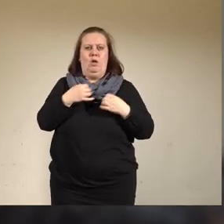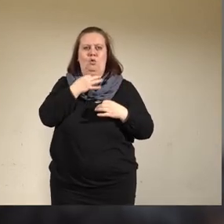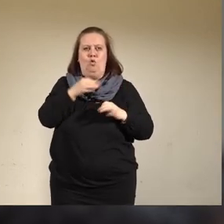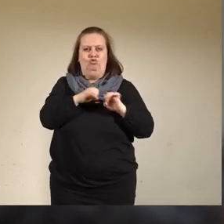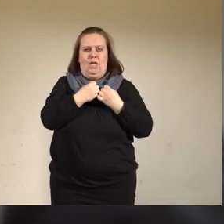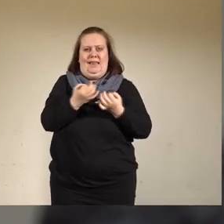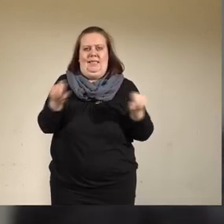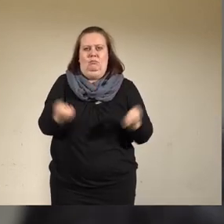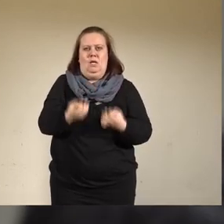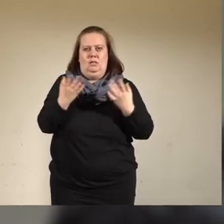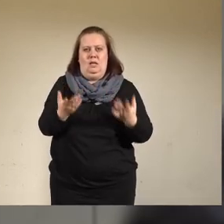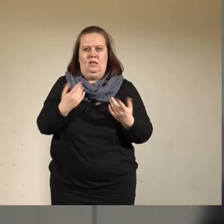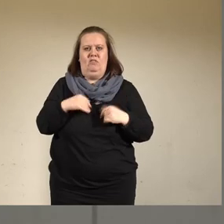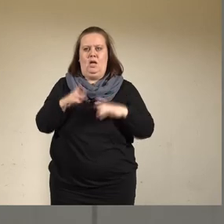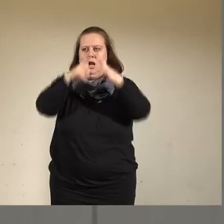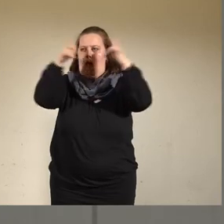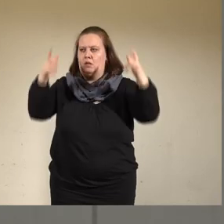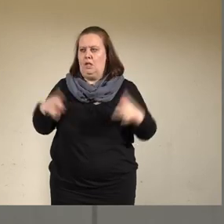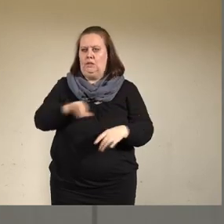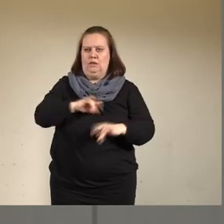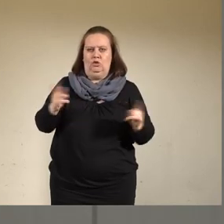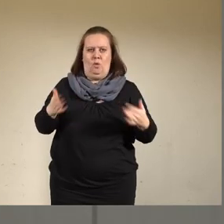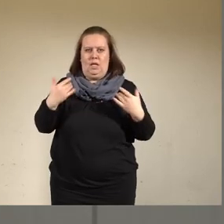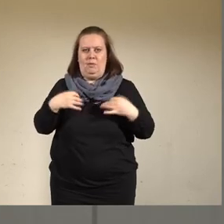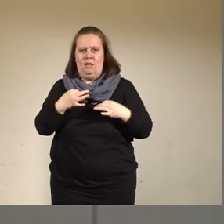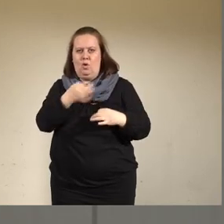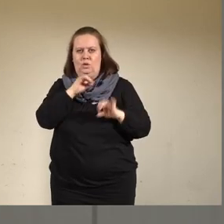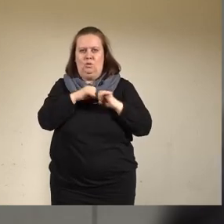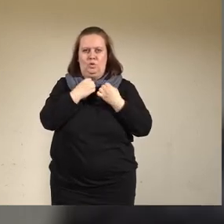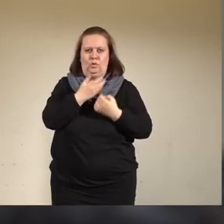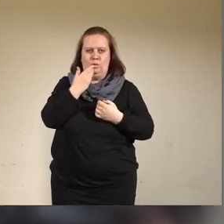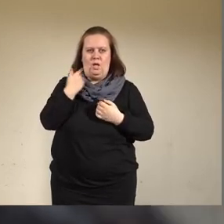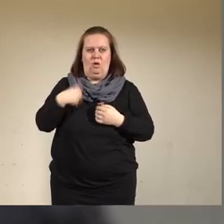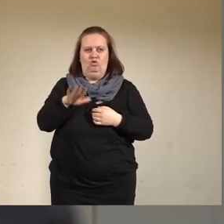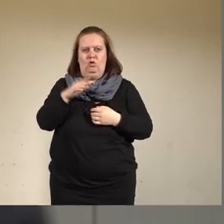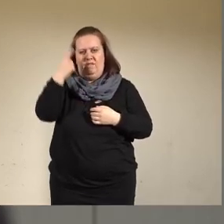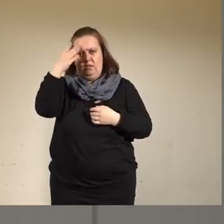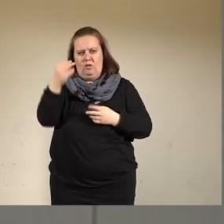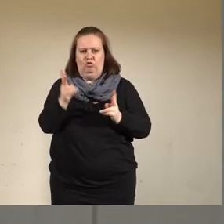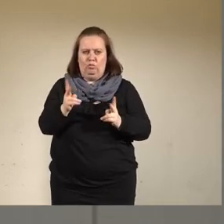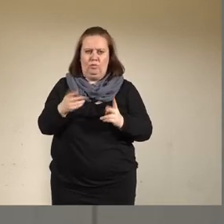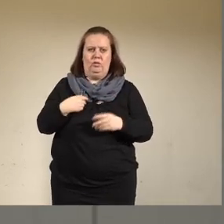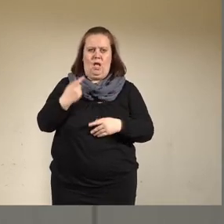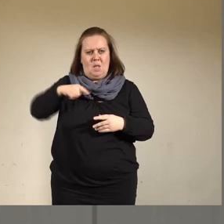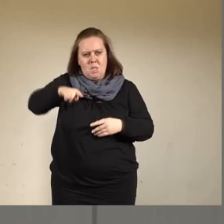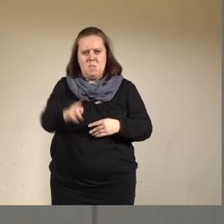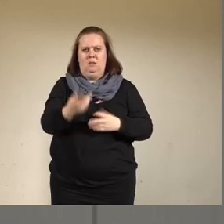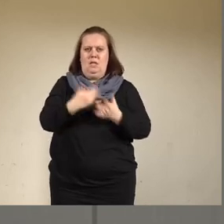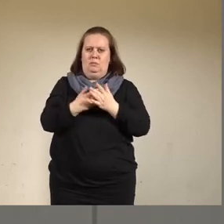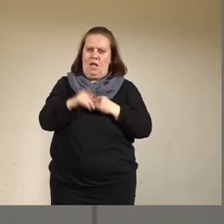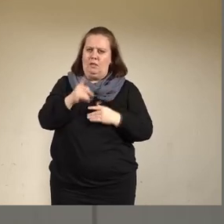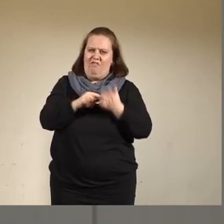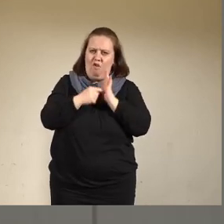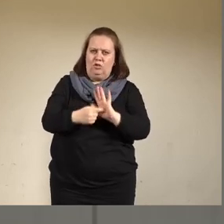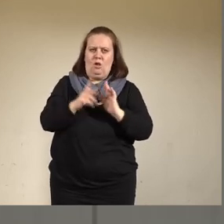passiert? Nichts passiert. Wir bauen Glaspaläste, uns interessiert es nicht, ob es einen Klimanotstand gibt und Herr Schulte-Wissermann hat folgerichtig den Finger hier in die Wunde gelegt und